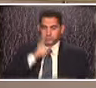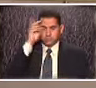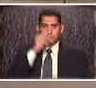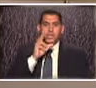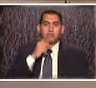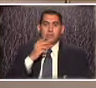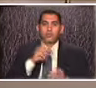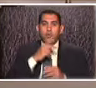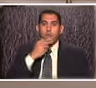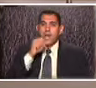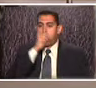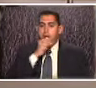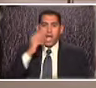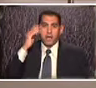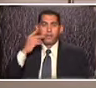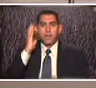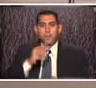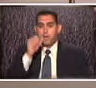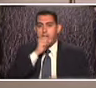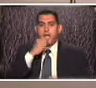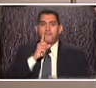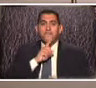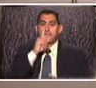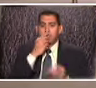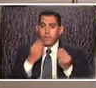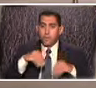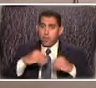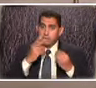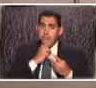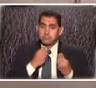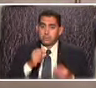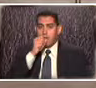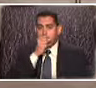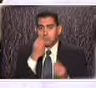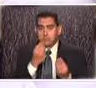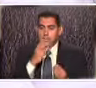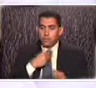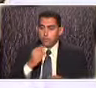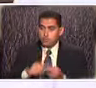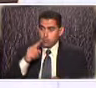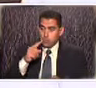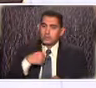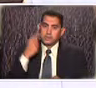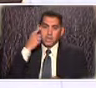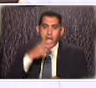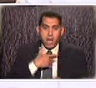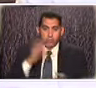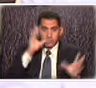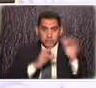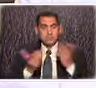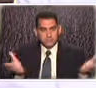ان يكسر كثير من القواعد التي يرتقي بها في اداء فنه اخلاقيا او موضوعيا مقابل ايضا ما يطلبه